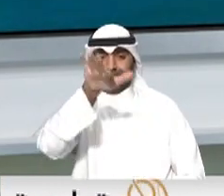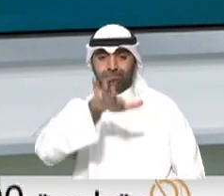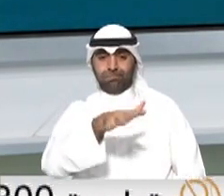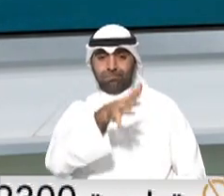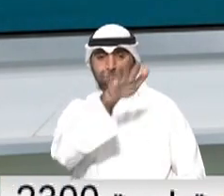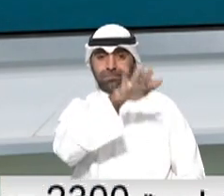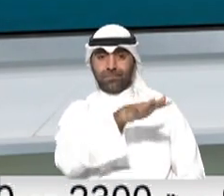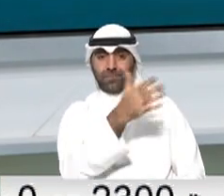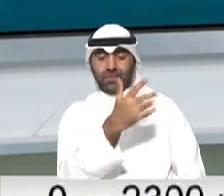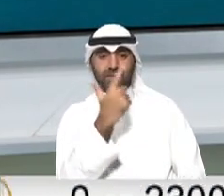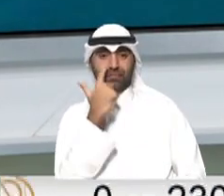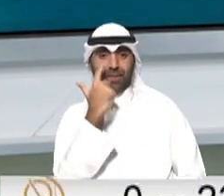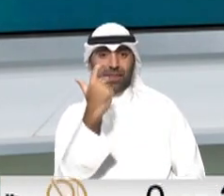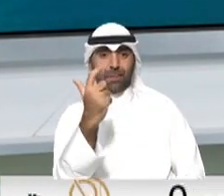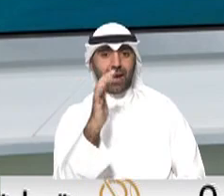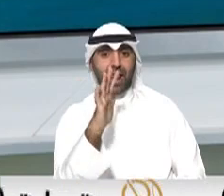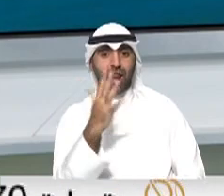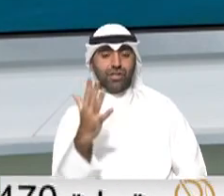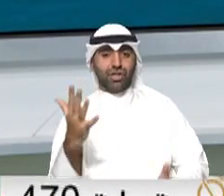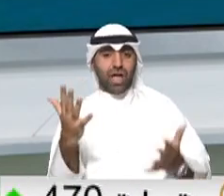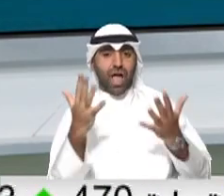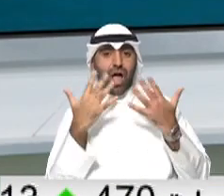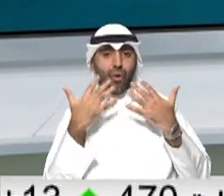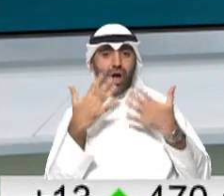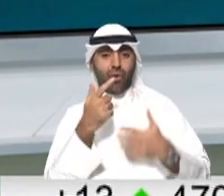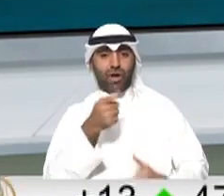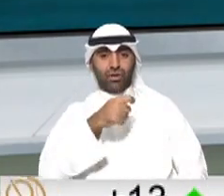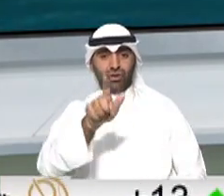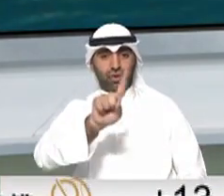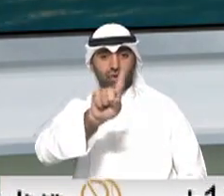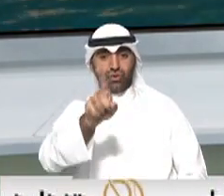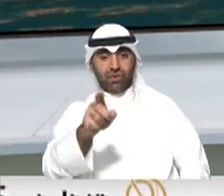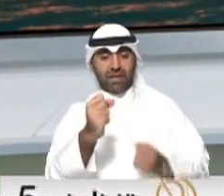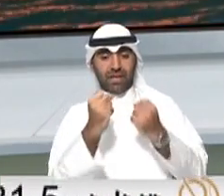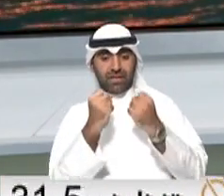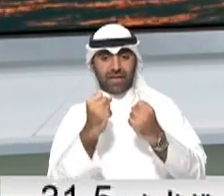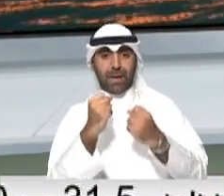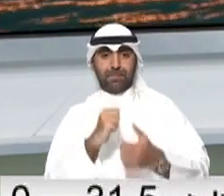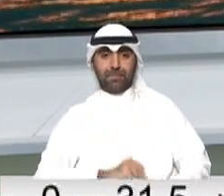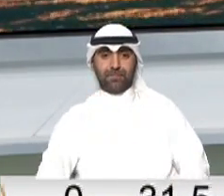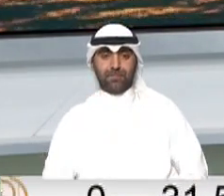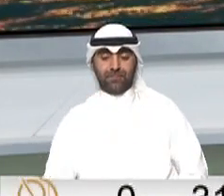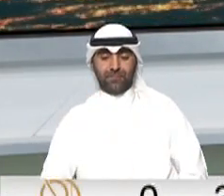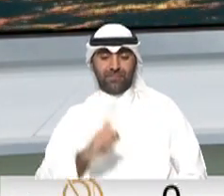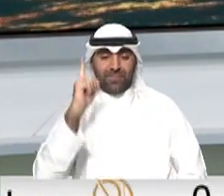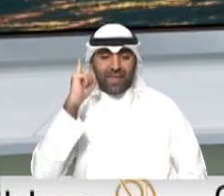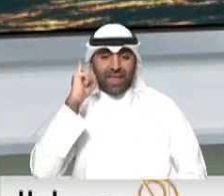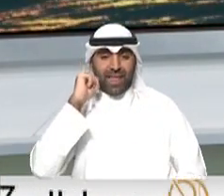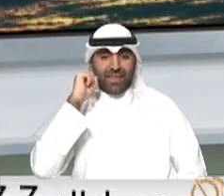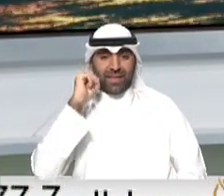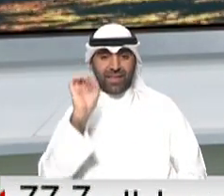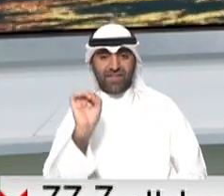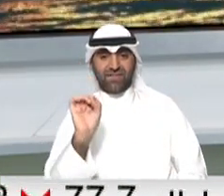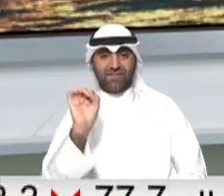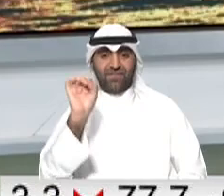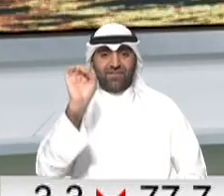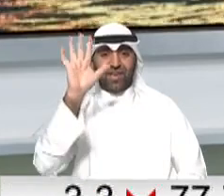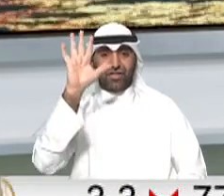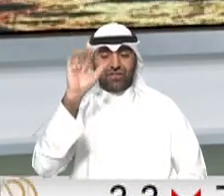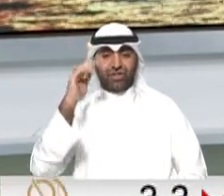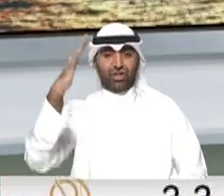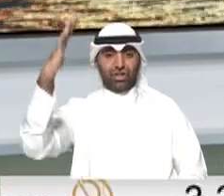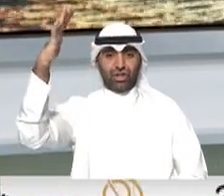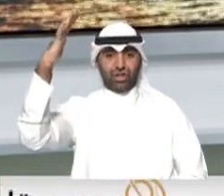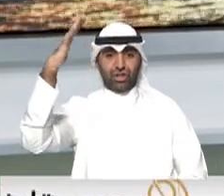2 إلى 4 أقدام، التيارات المائية لا تزال قوية في فترات الحمل. أذان الفجر حسب التوقيت المحلي لمدينة الكويت